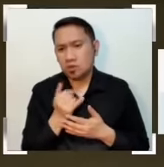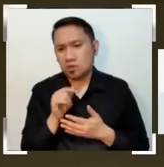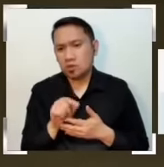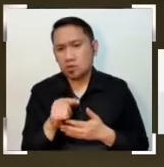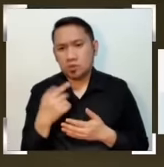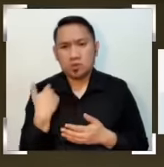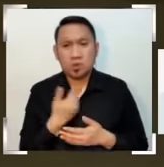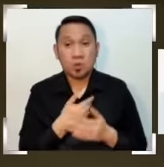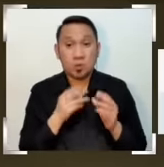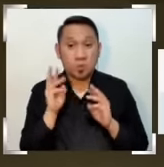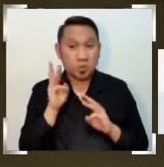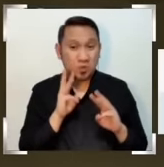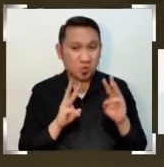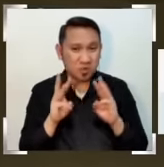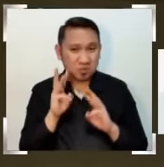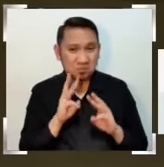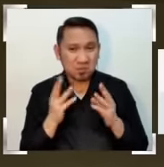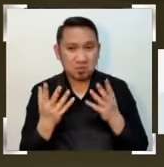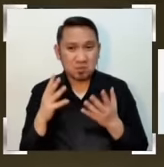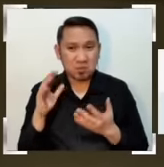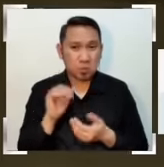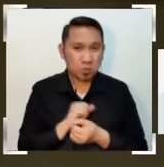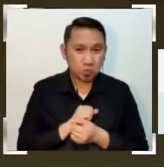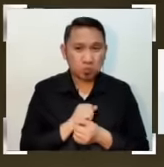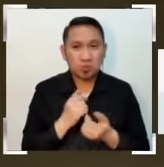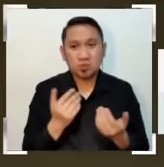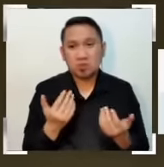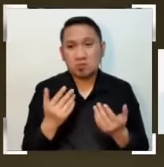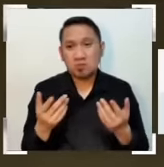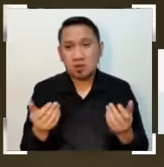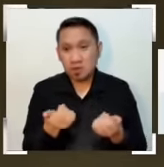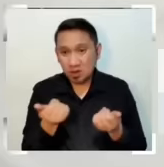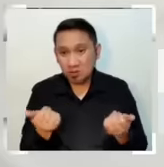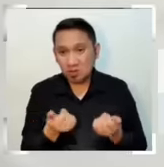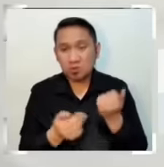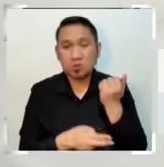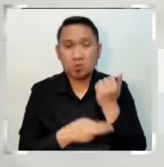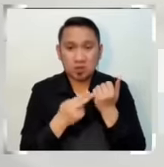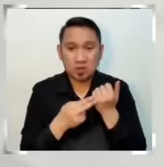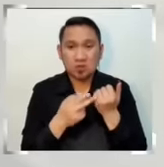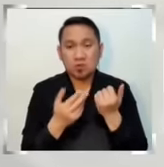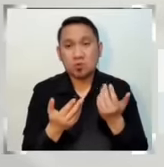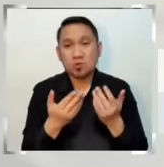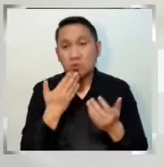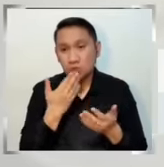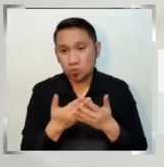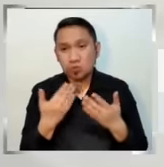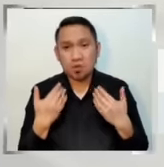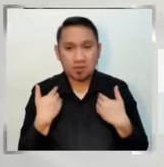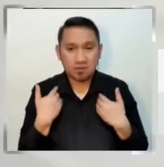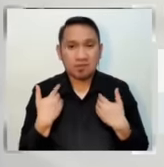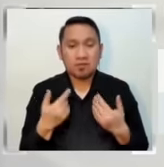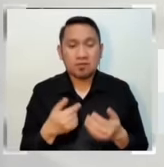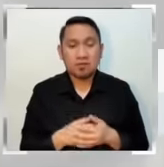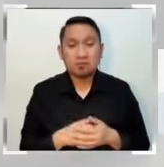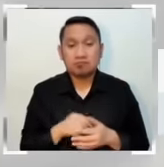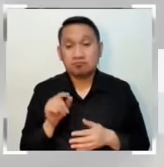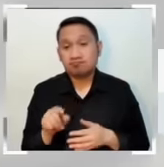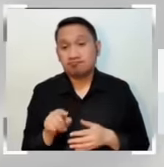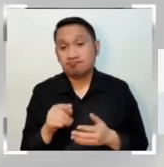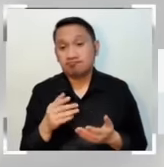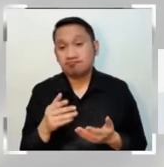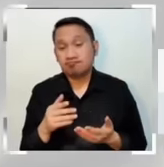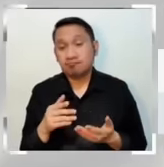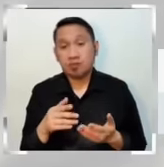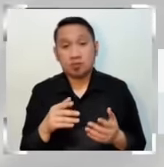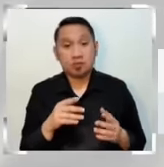baka maubusan tayo. So ba't mabuti may mga options tayong ganito. Kabilang sa mga miyembro ng armed forces ng Israel